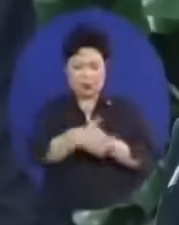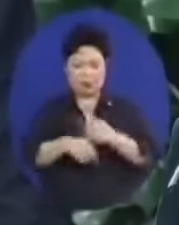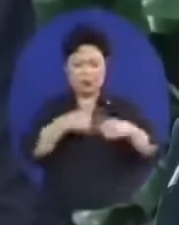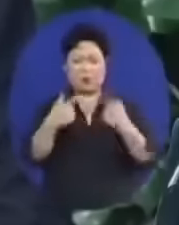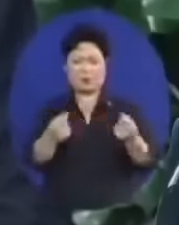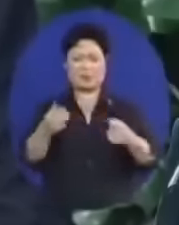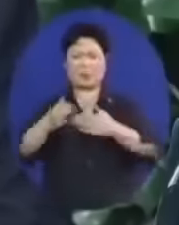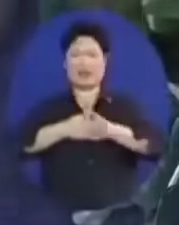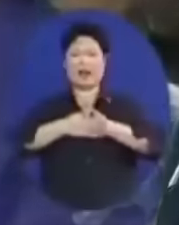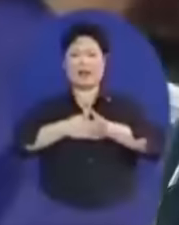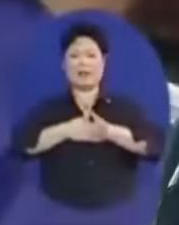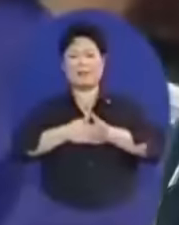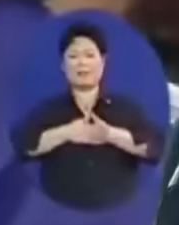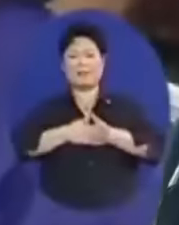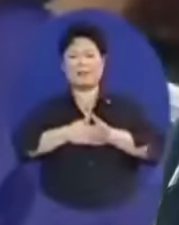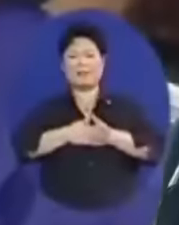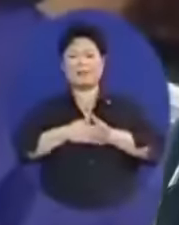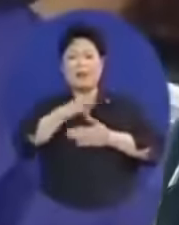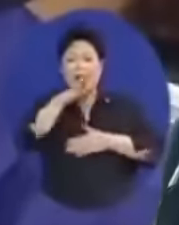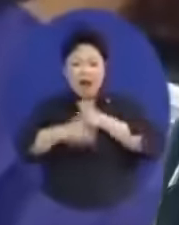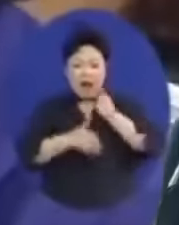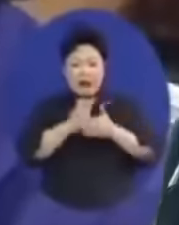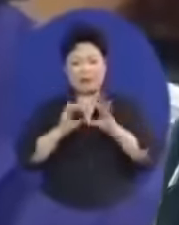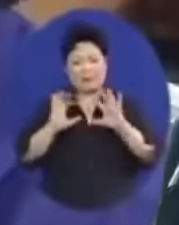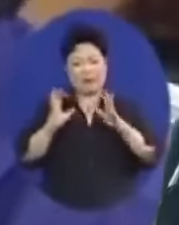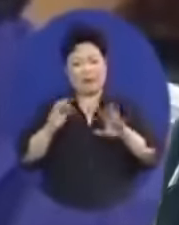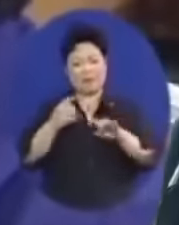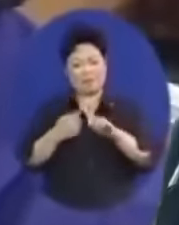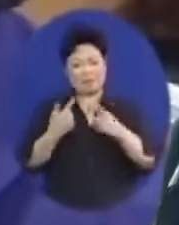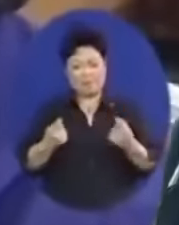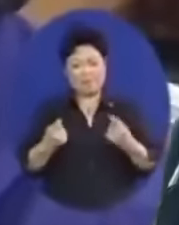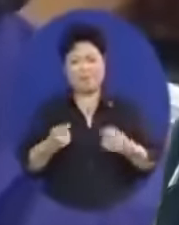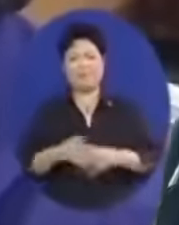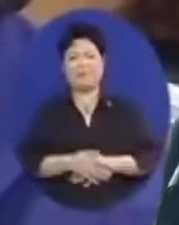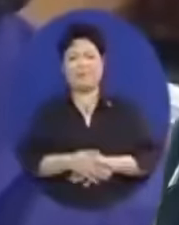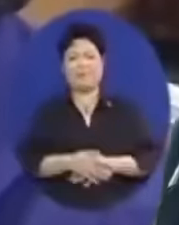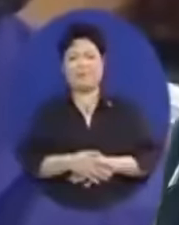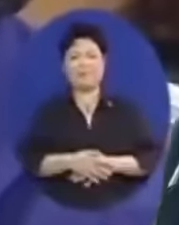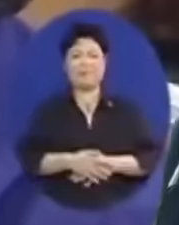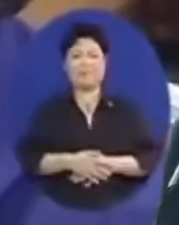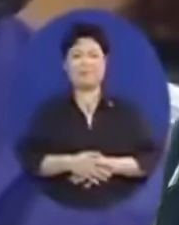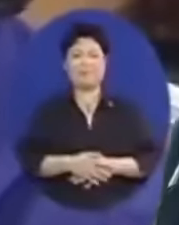말씀 내가 바로 하나님의 나라이다.